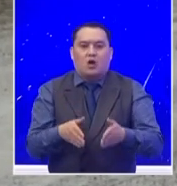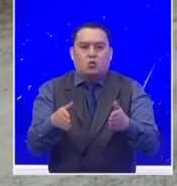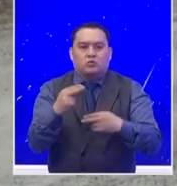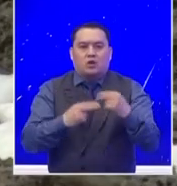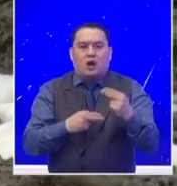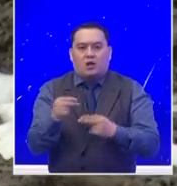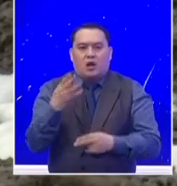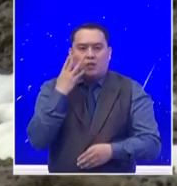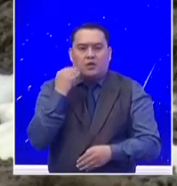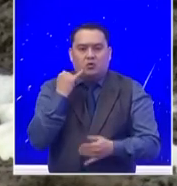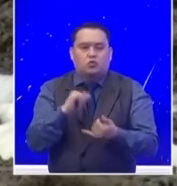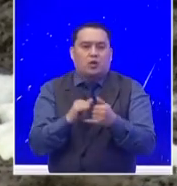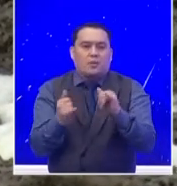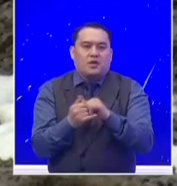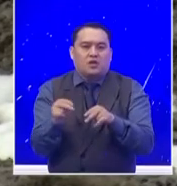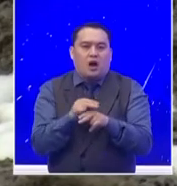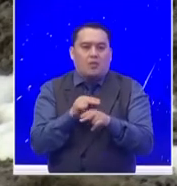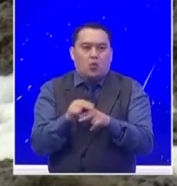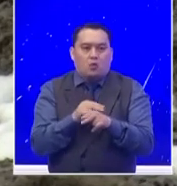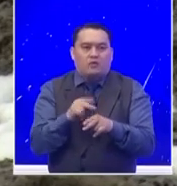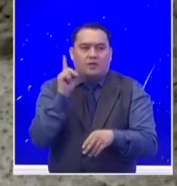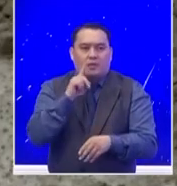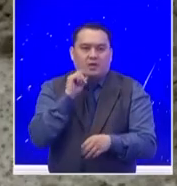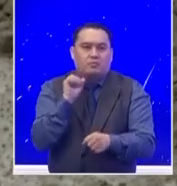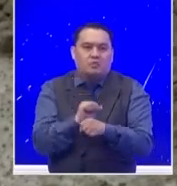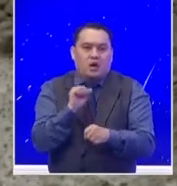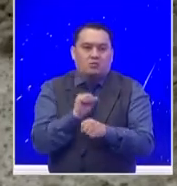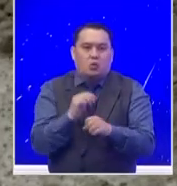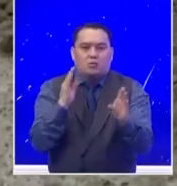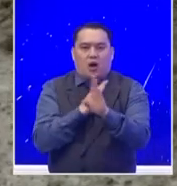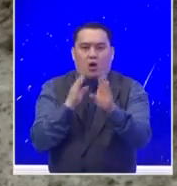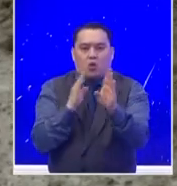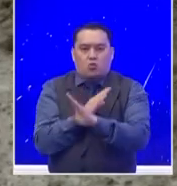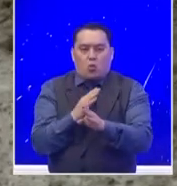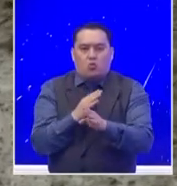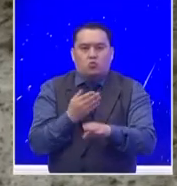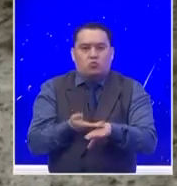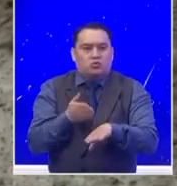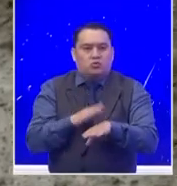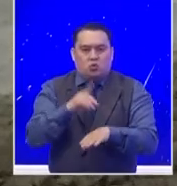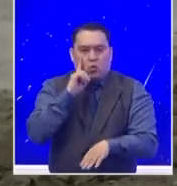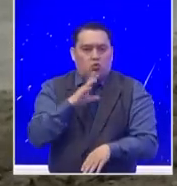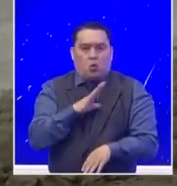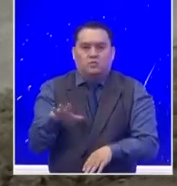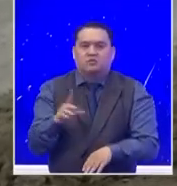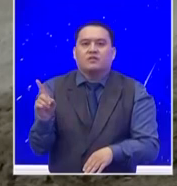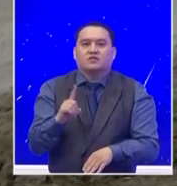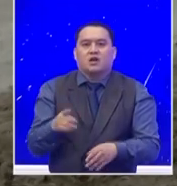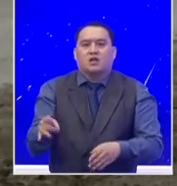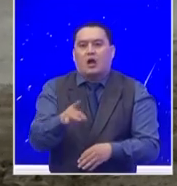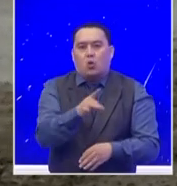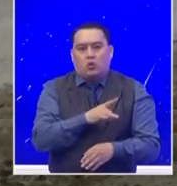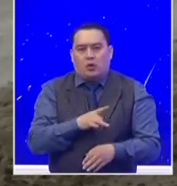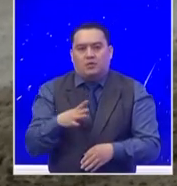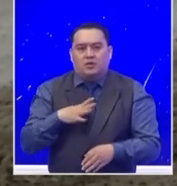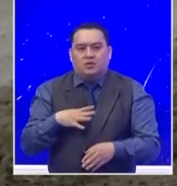строительство трассы Алматы-Ускемен, реконструкция которой временно приостановлена из-за погодных условий, доставляет немало неудобств как жителям близлежащих районов,